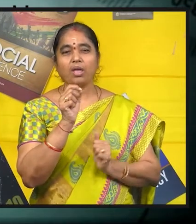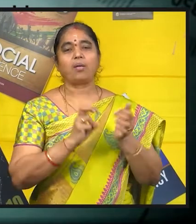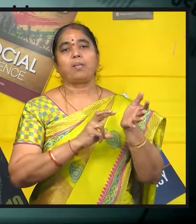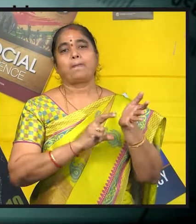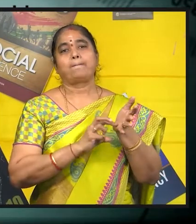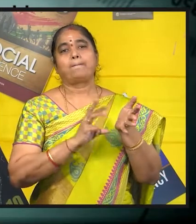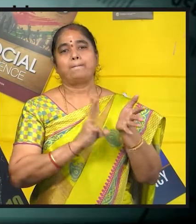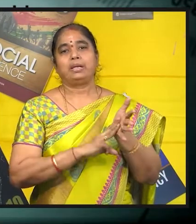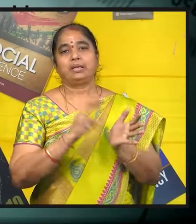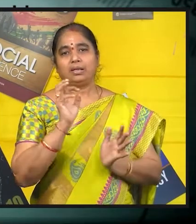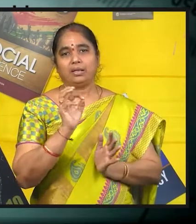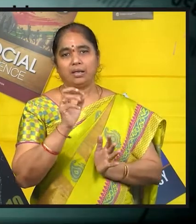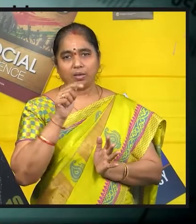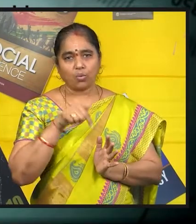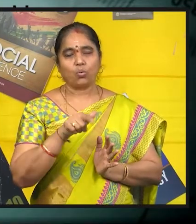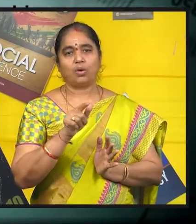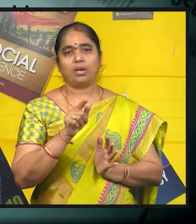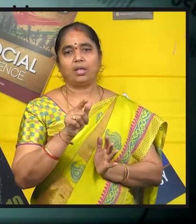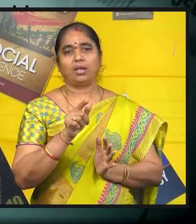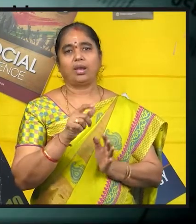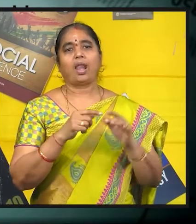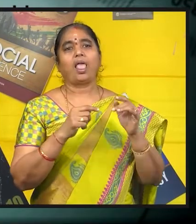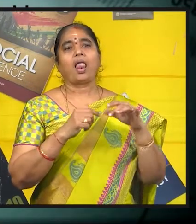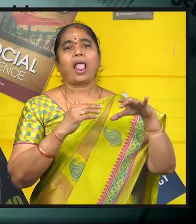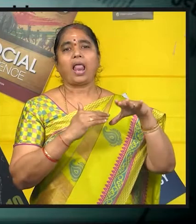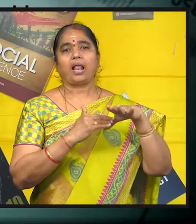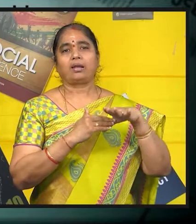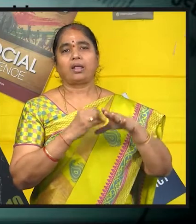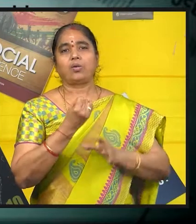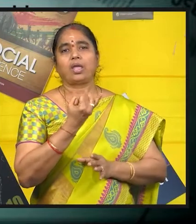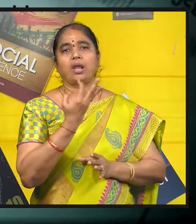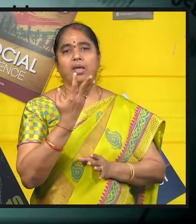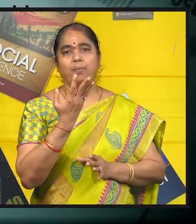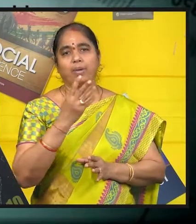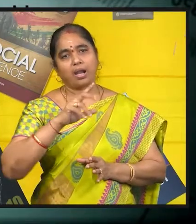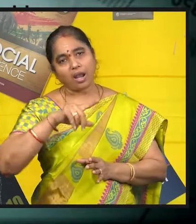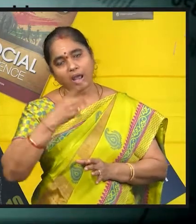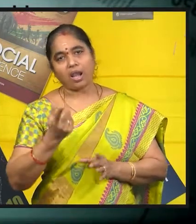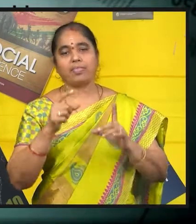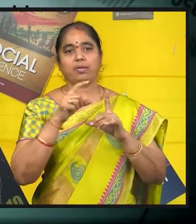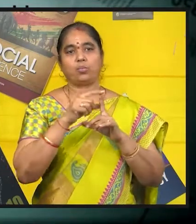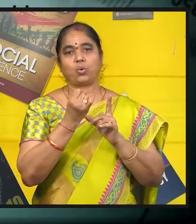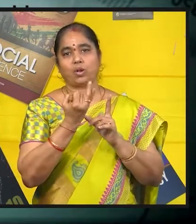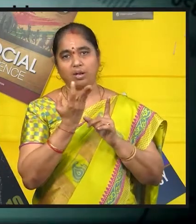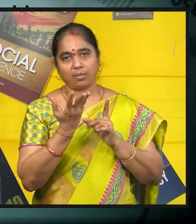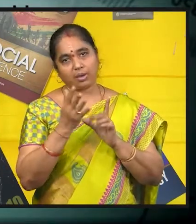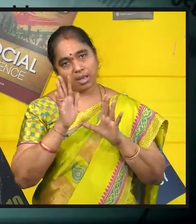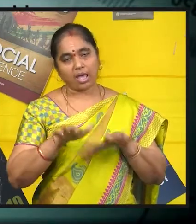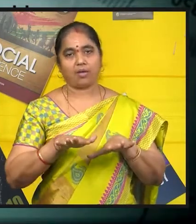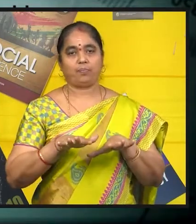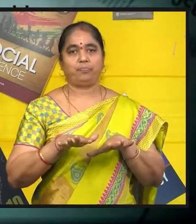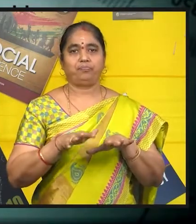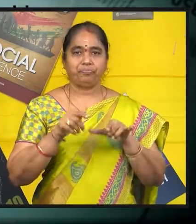உள்ள அணுவில் காணப்படக்கூடியதான எலக்ட்ரான்களினுடைய எண்ணிக்கையாக இருக்கலாம், அல்லது புரோட்டான்களினுடைய எண்ணிக்கையாக